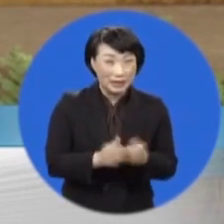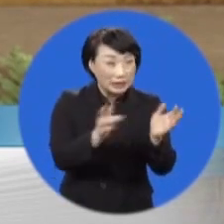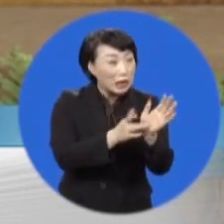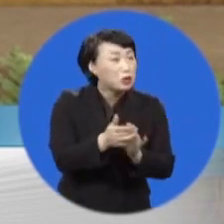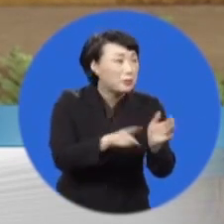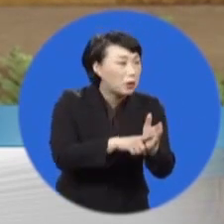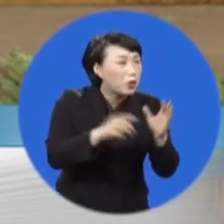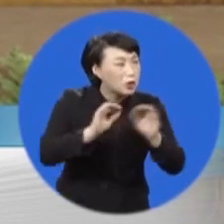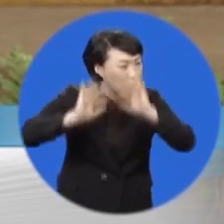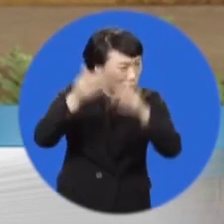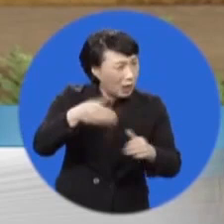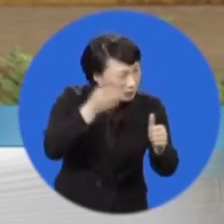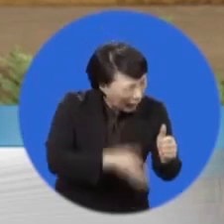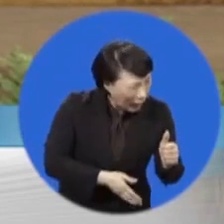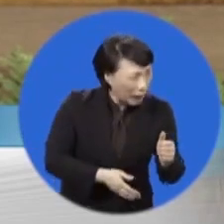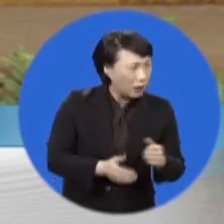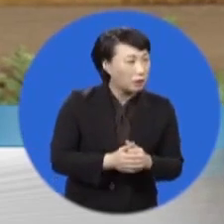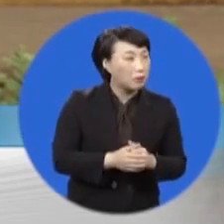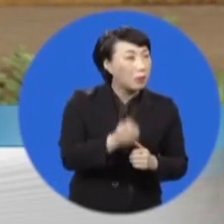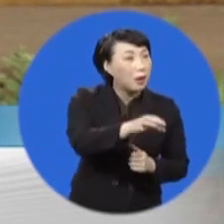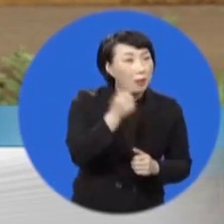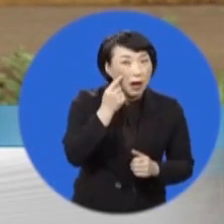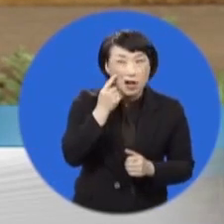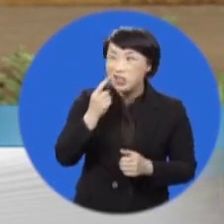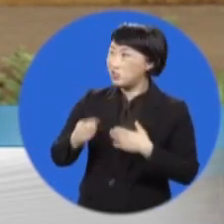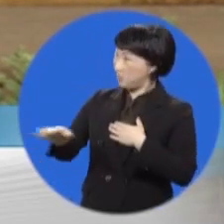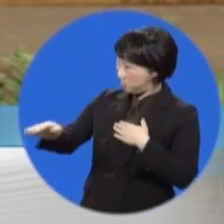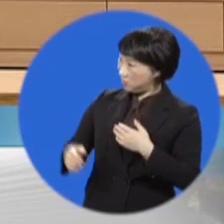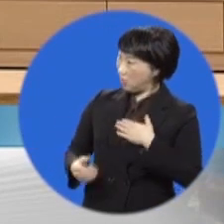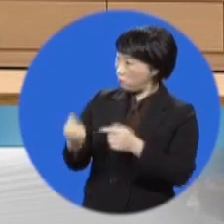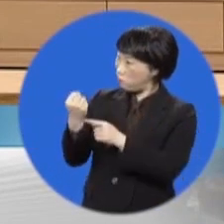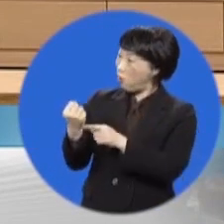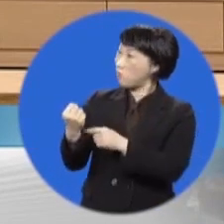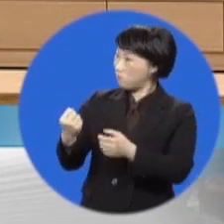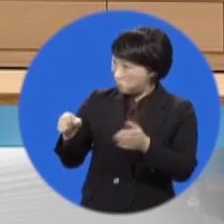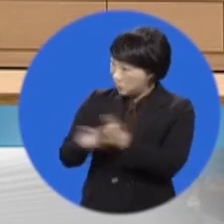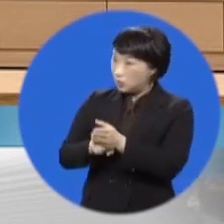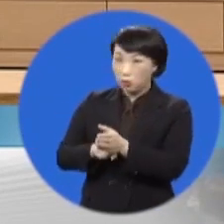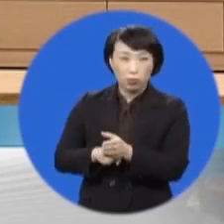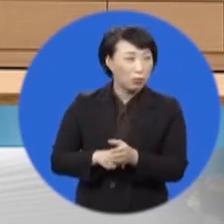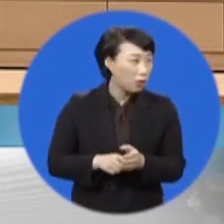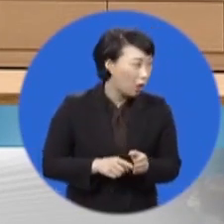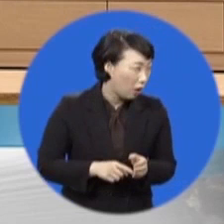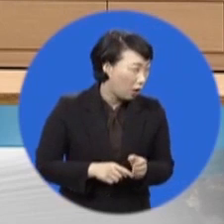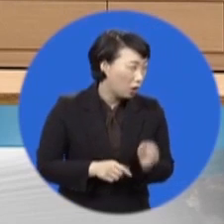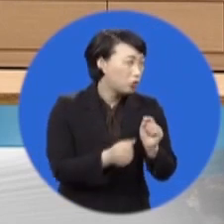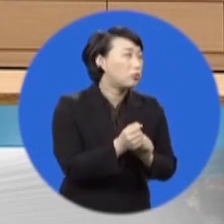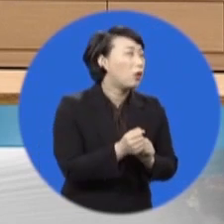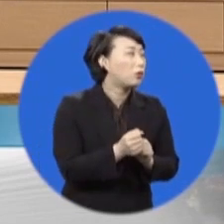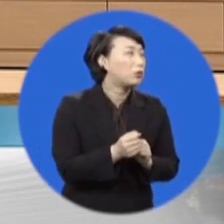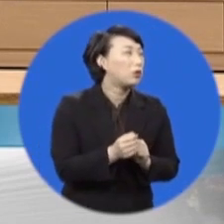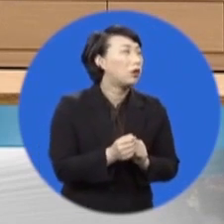갑시다 야 뭐 시험에 주몽 을 믿지 쑥은 좋을 뭐 합니다 e 옴마나 가겠다고 미도 정말로 뭐